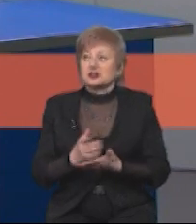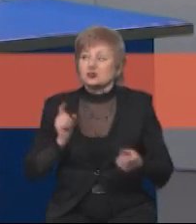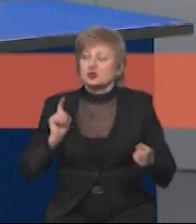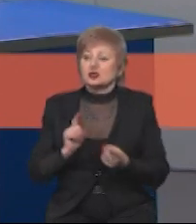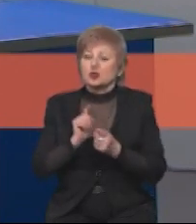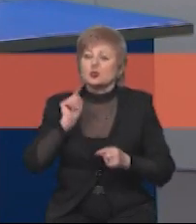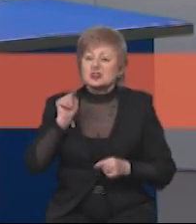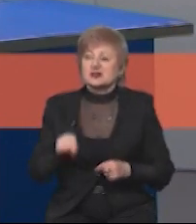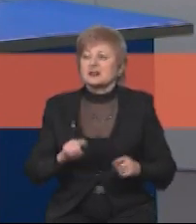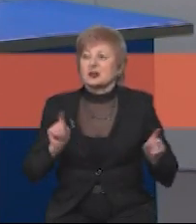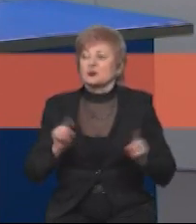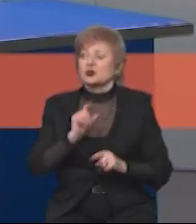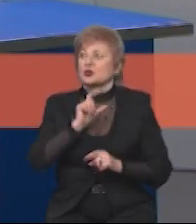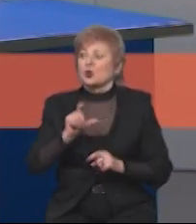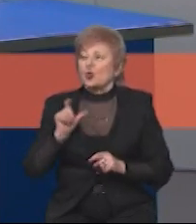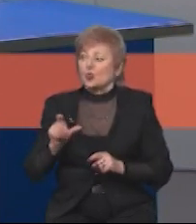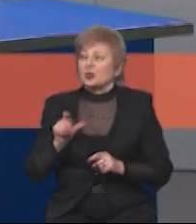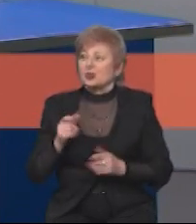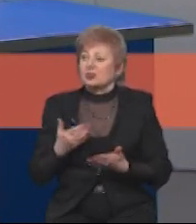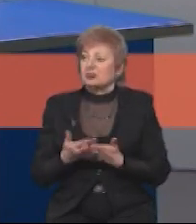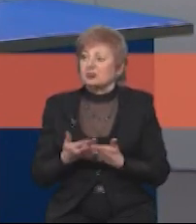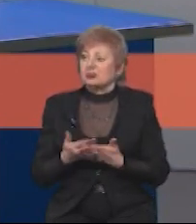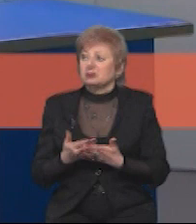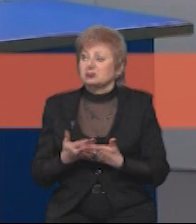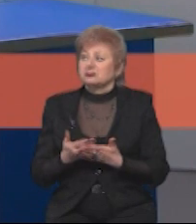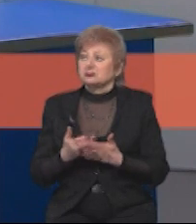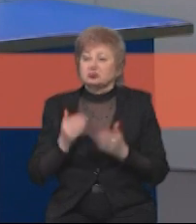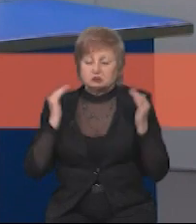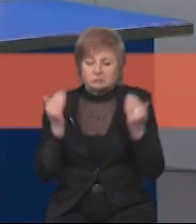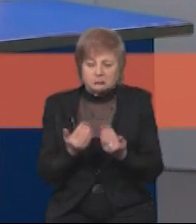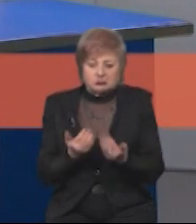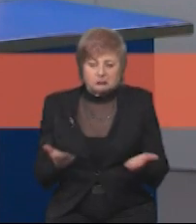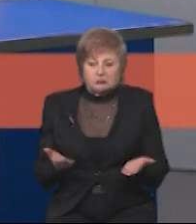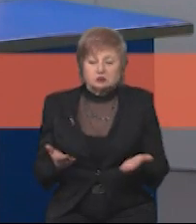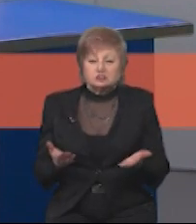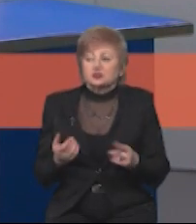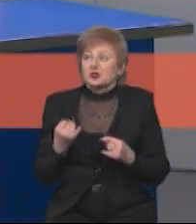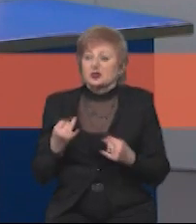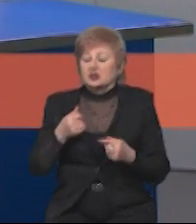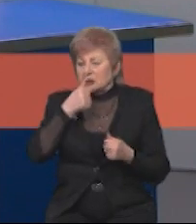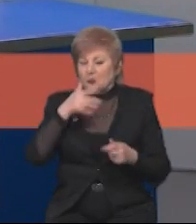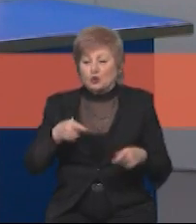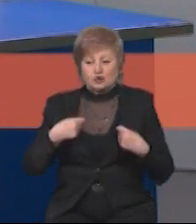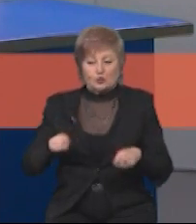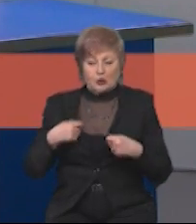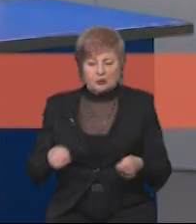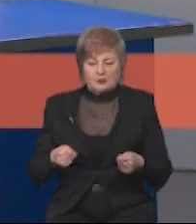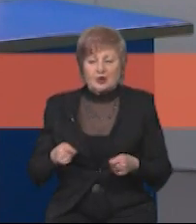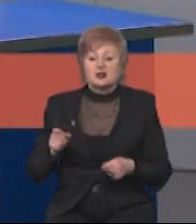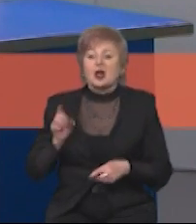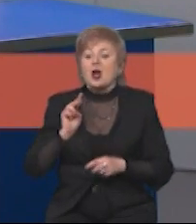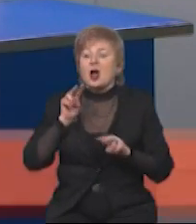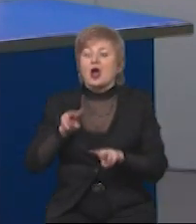тем, что люди, в принципе, законсервируются, будут сидеть по домам и покупать только совсем необходимые продукты, долго